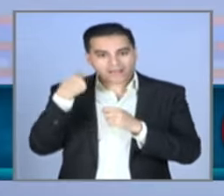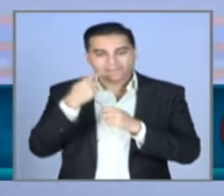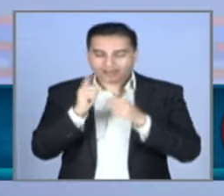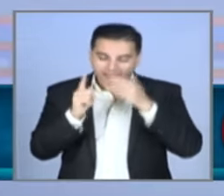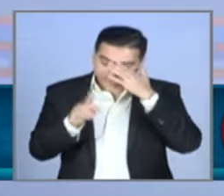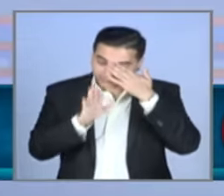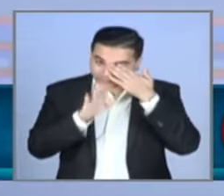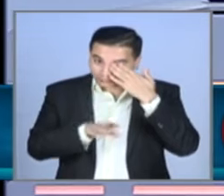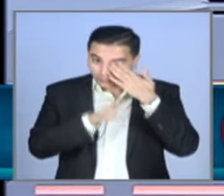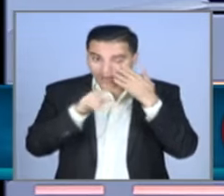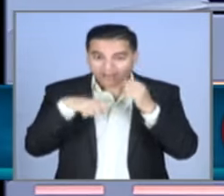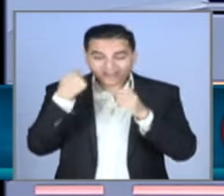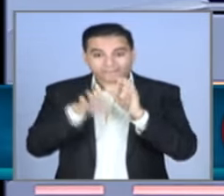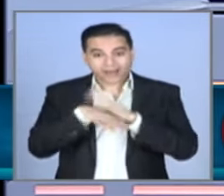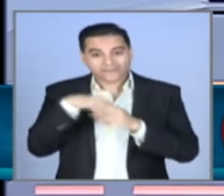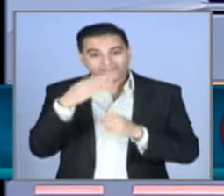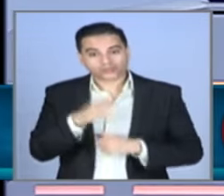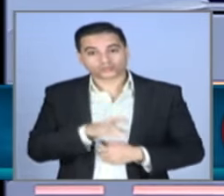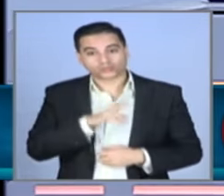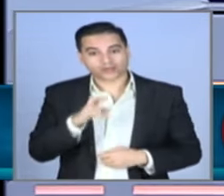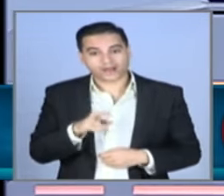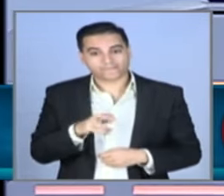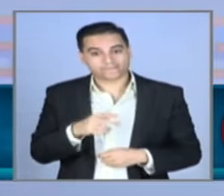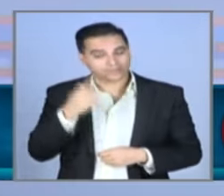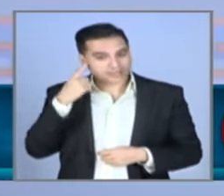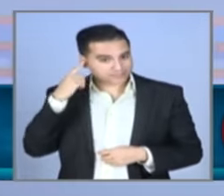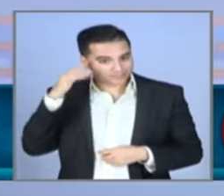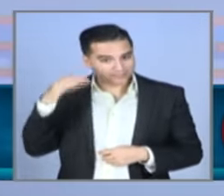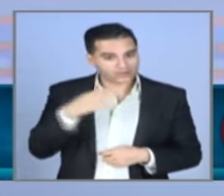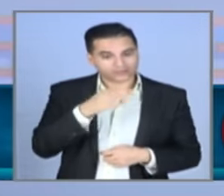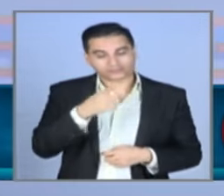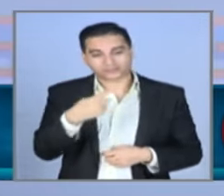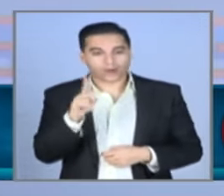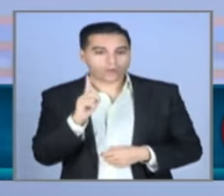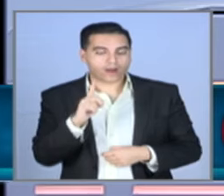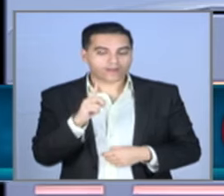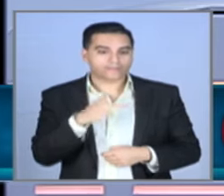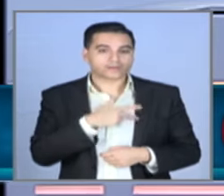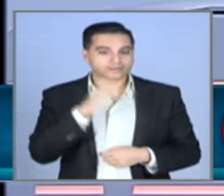عايز إجابة، مش عايز سؤال. الاسم عمال يجري مني أصلا. لا اسمه معروف.